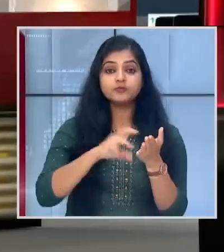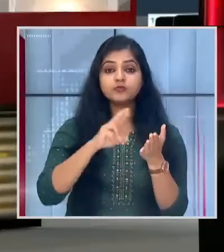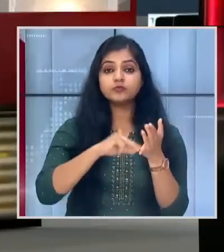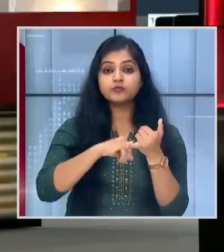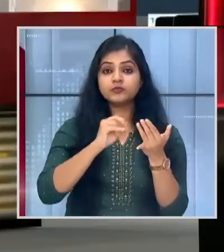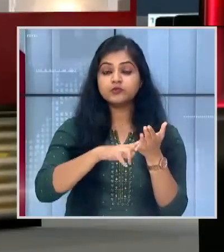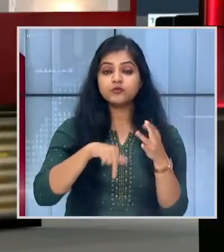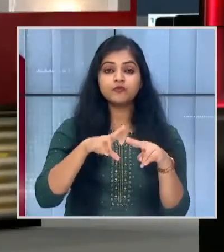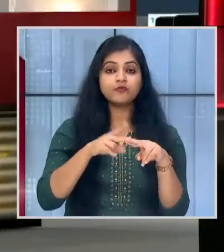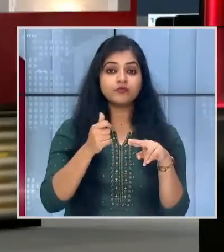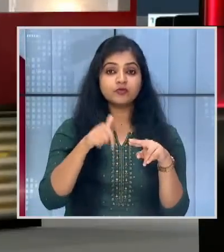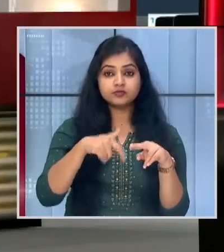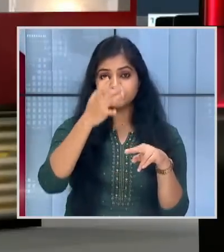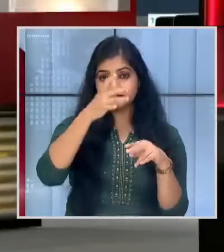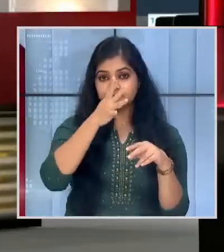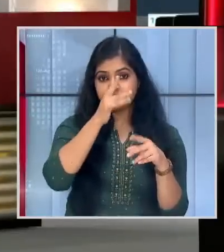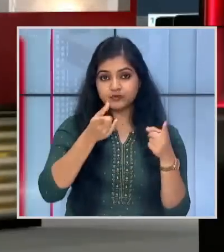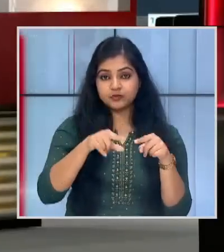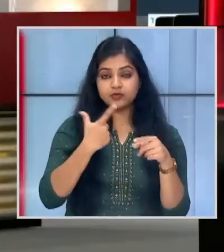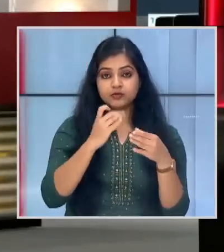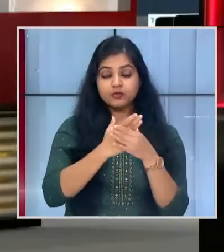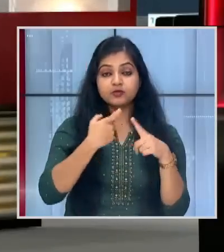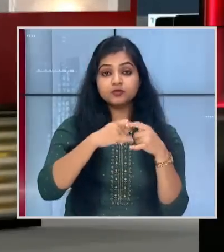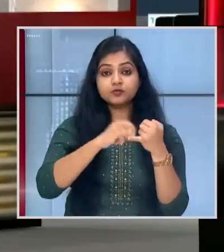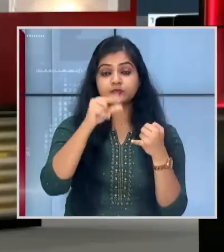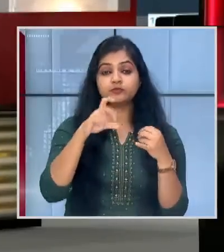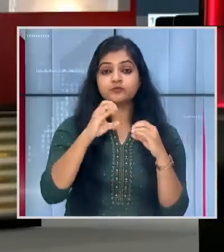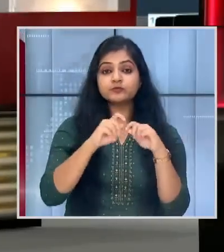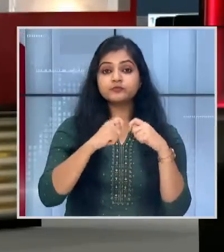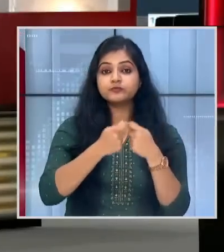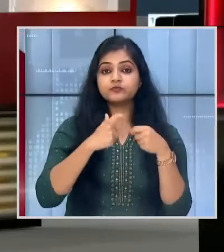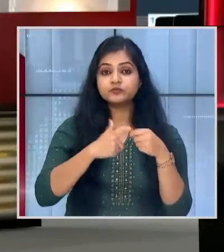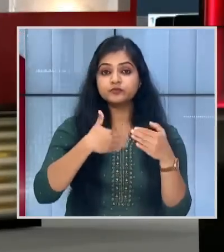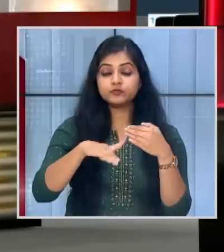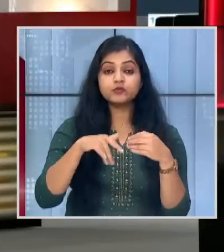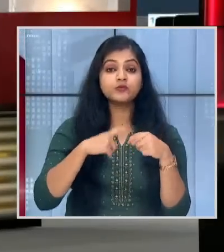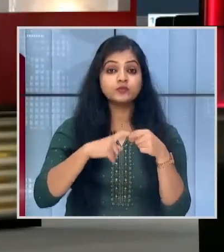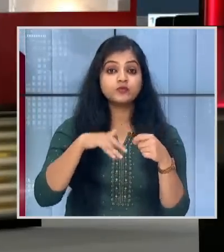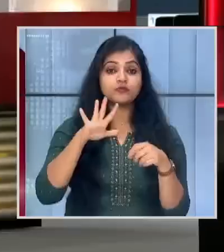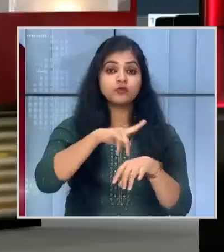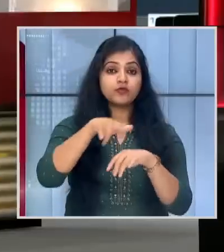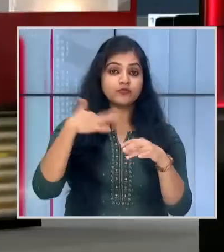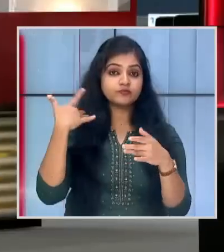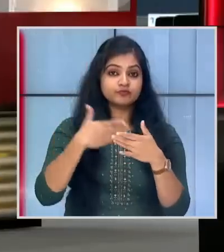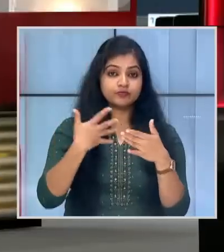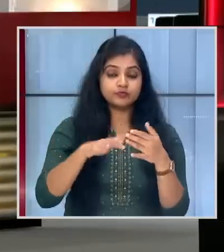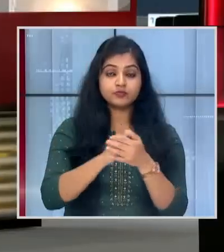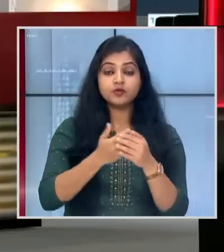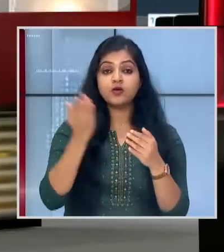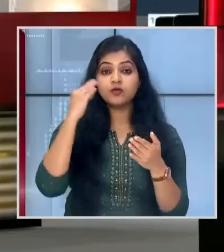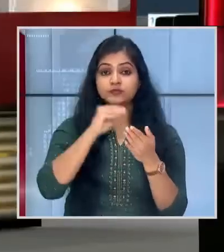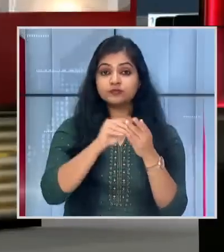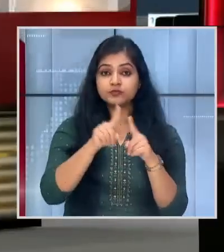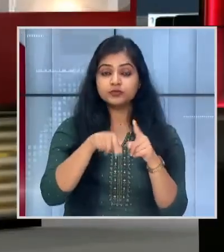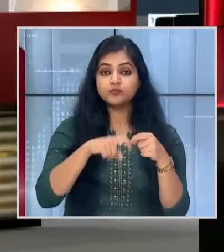Monson Mavunkal Sampathika Tattuppu Kesil, K Sudhakarane Crime Branch Chodyam Cheyyunnu. Chodyam Cheyyal 5 Manikkoor Poorthiyayi Munkootti Thayyaraakkiya